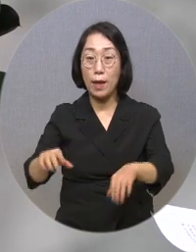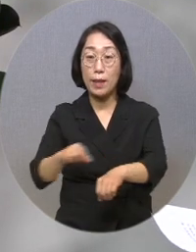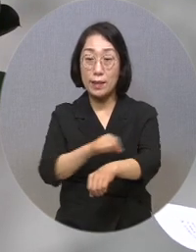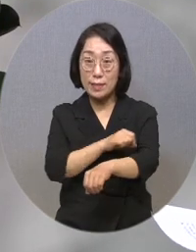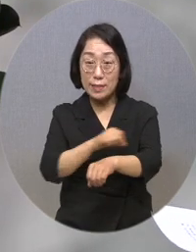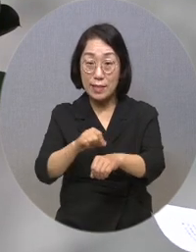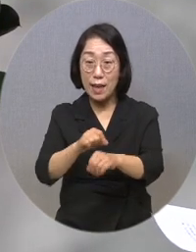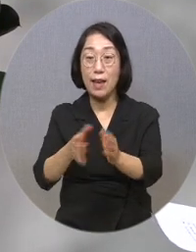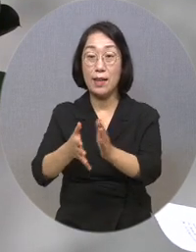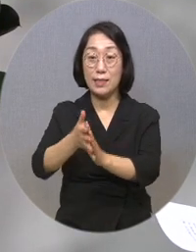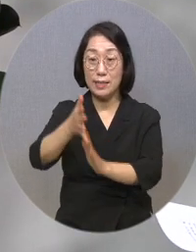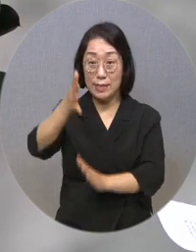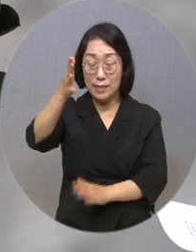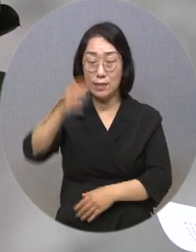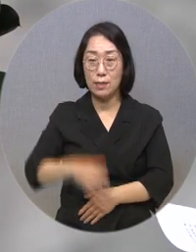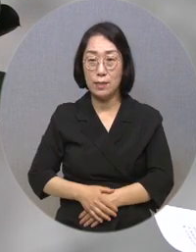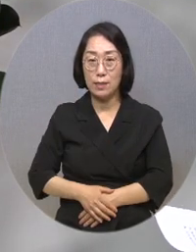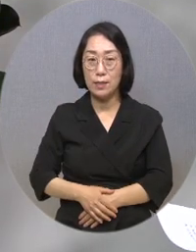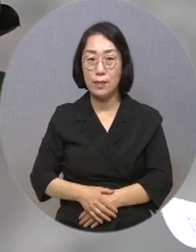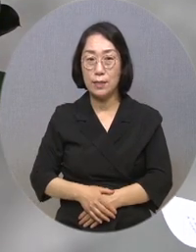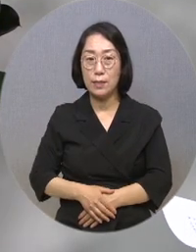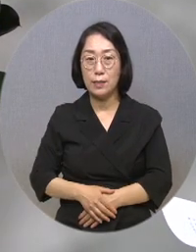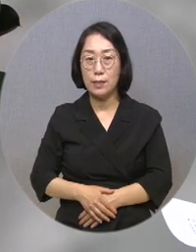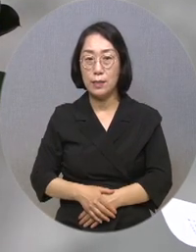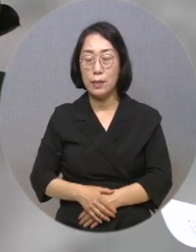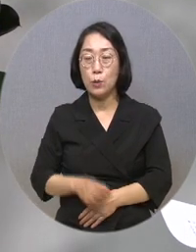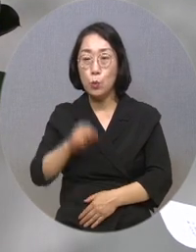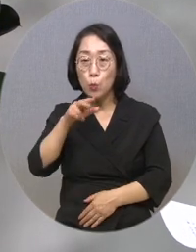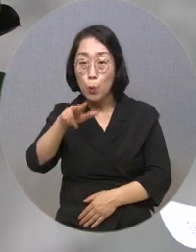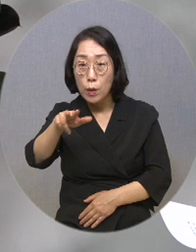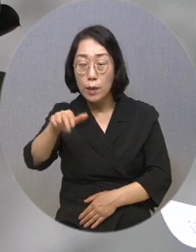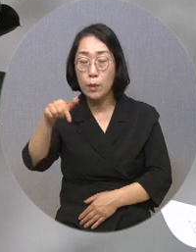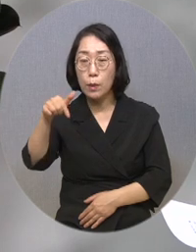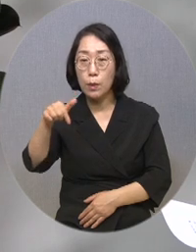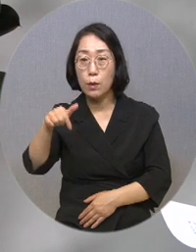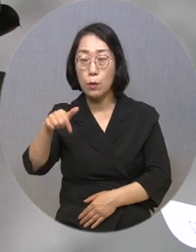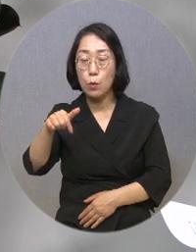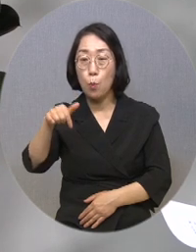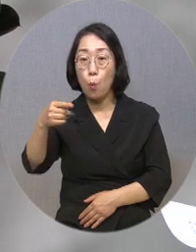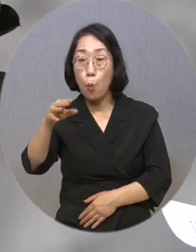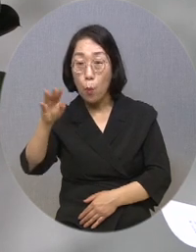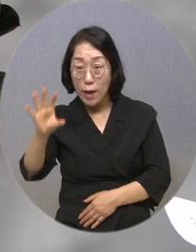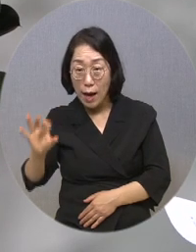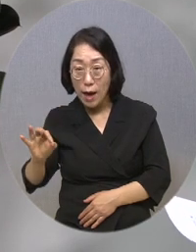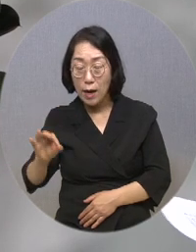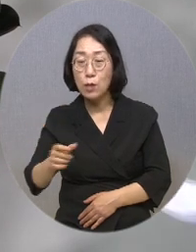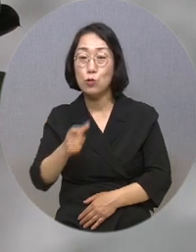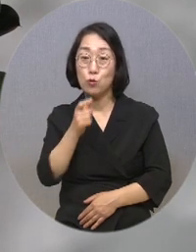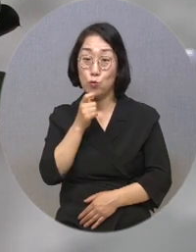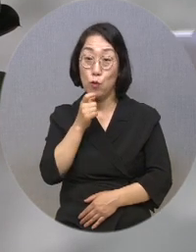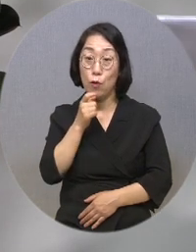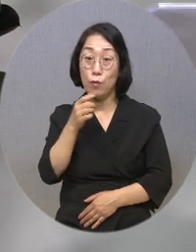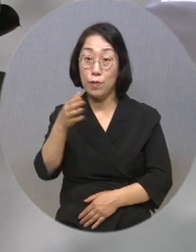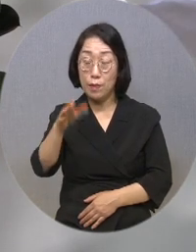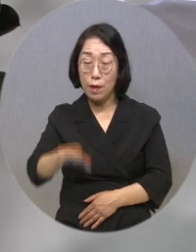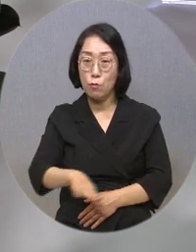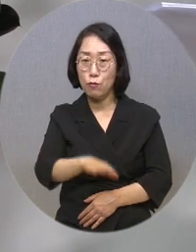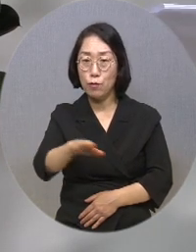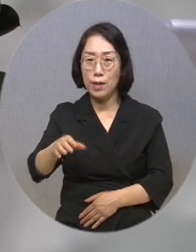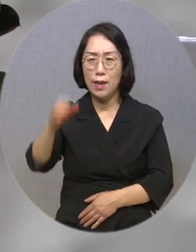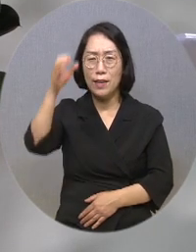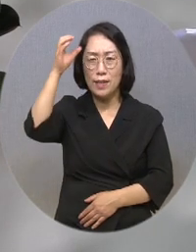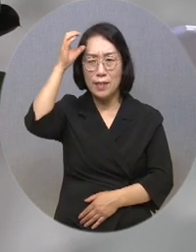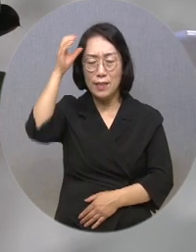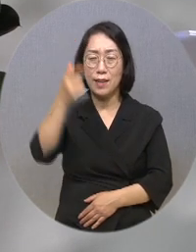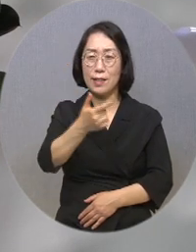출범을 했습니다. 네. 그러니까 창원시를 위해서 용인, 고양, 수원이 됐는데 실제 저희가 기대한 만큼의